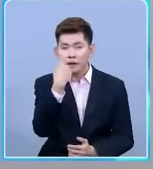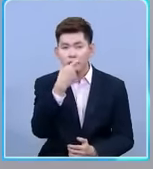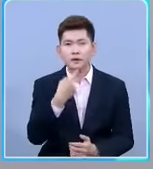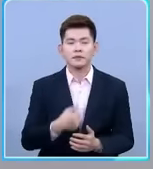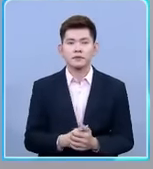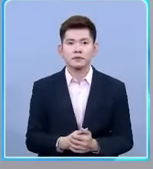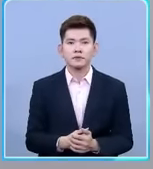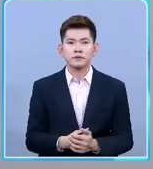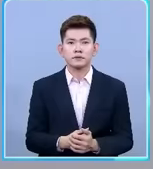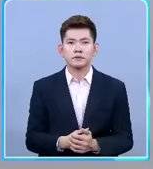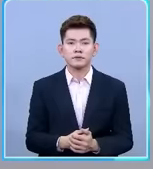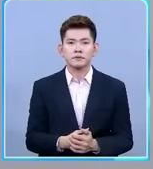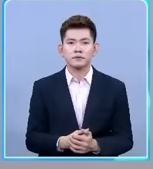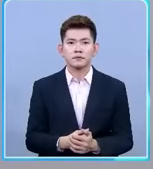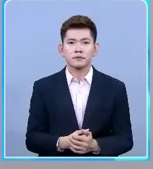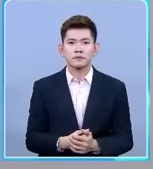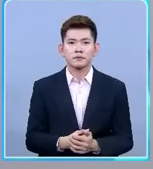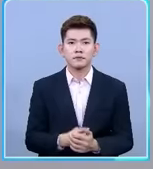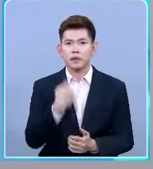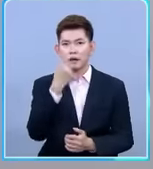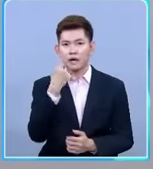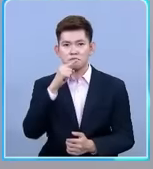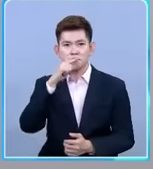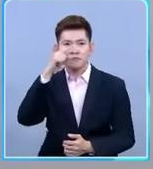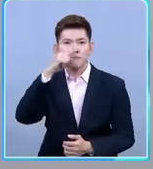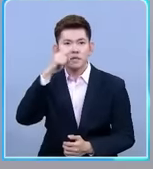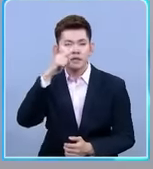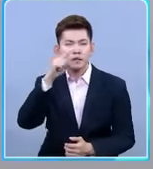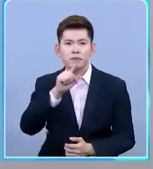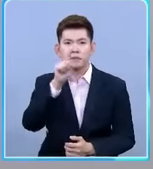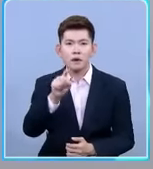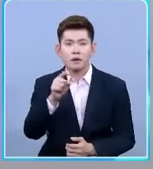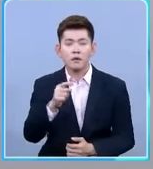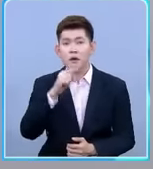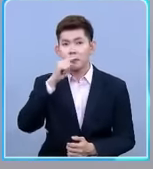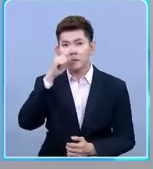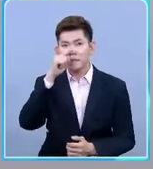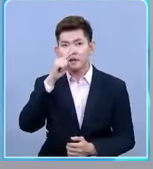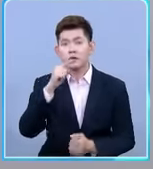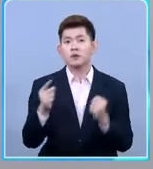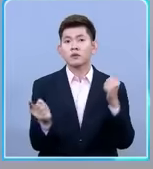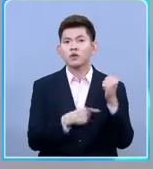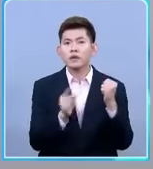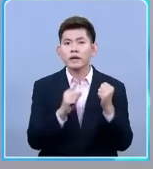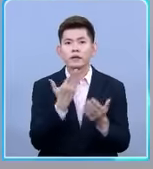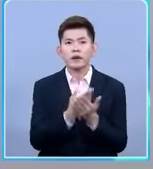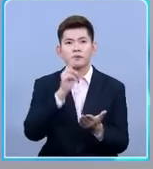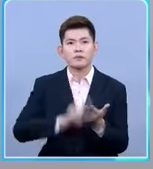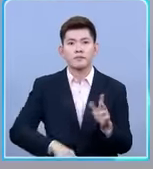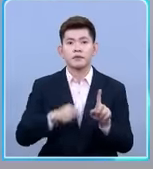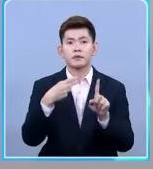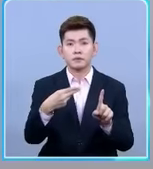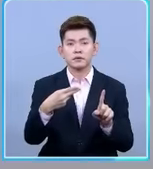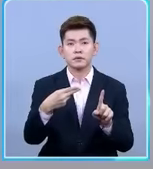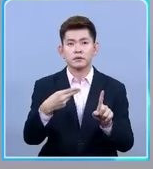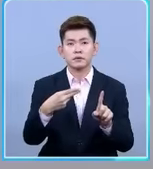จะหมิ่นนมาศดูหมิ่นซึ่งหน้าหรือไม่ซึ่งดูหมิ่นซึ่งหน้าโทษมันแค่ปรับ10,000จ